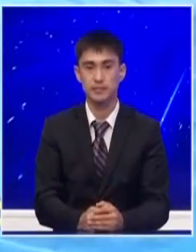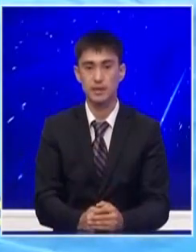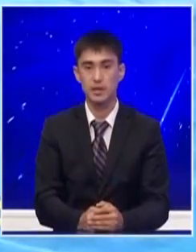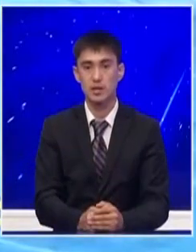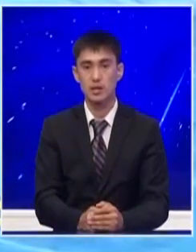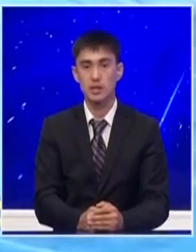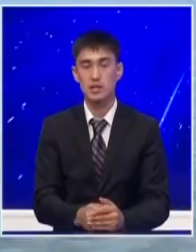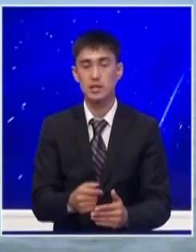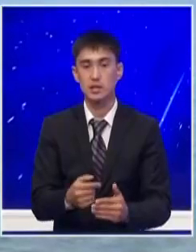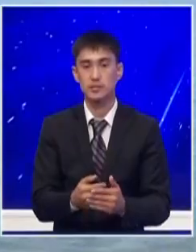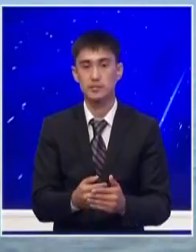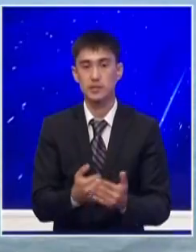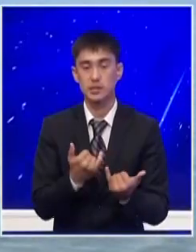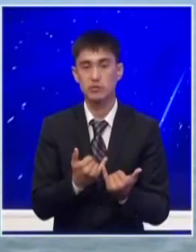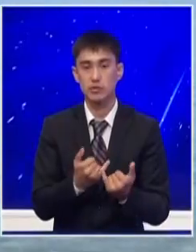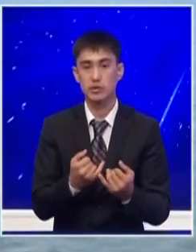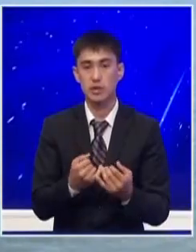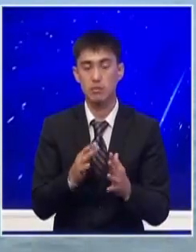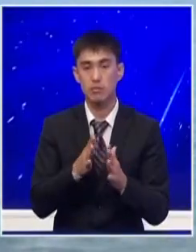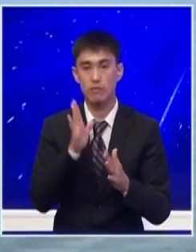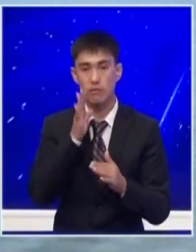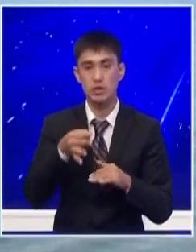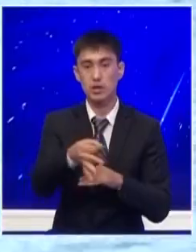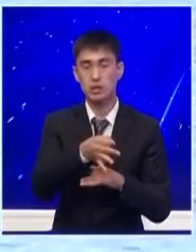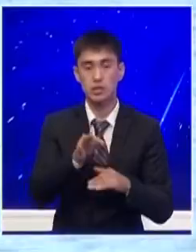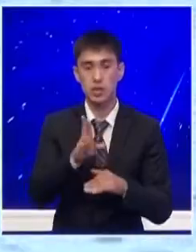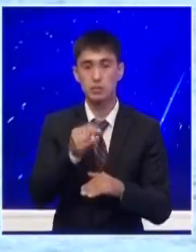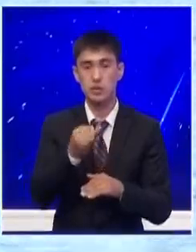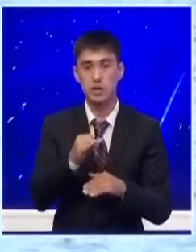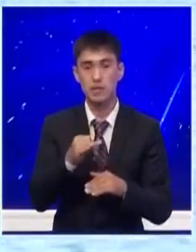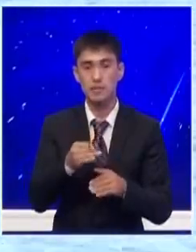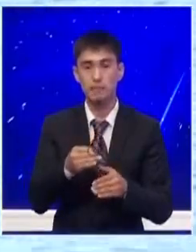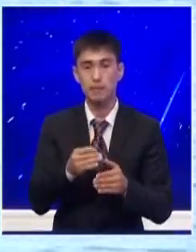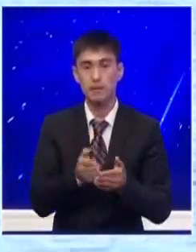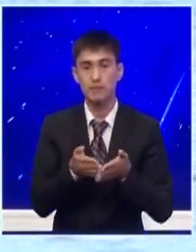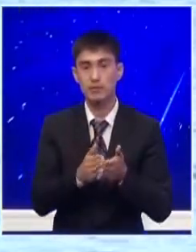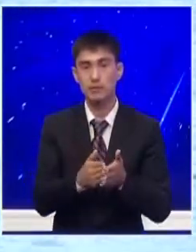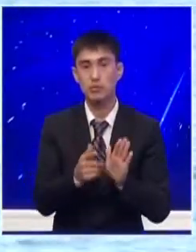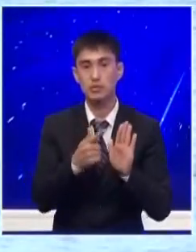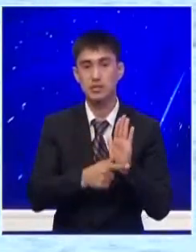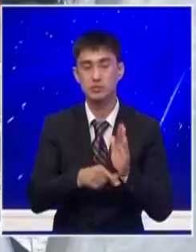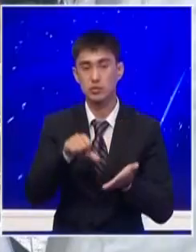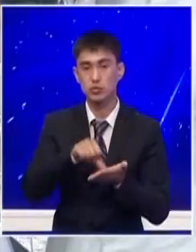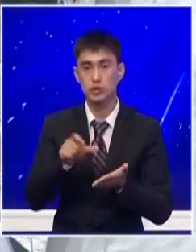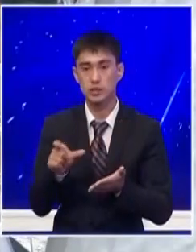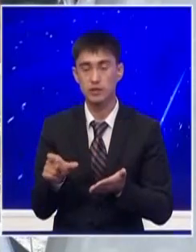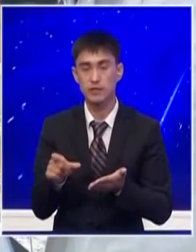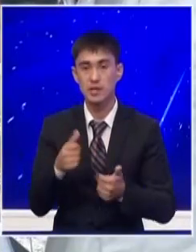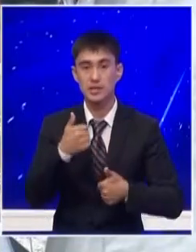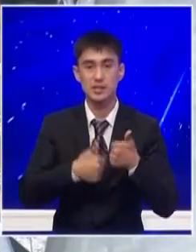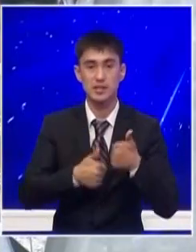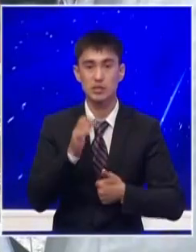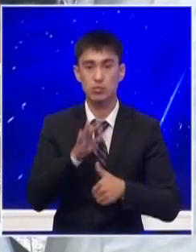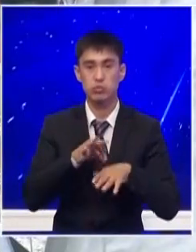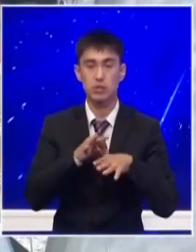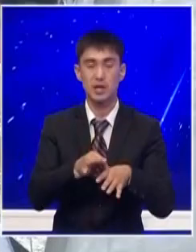конечно, матчасть. Сегодня на просторы Капшагайского водохранилища вывели свои яхты более 70 участников. Состязания